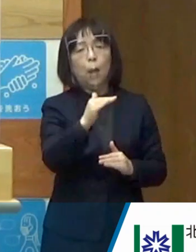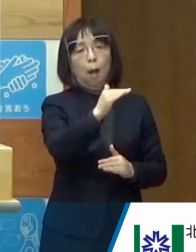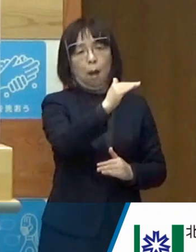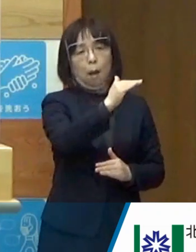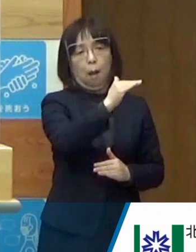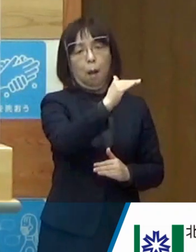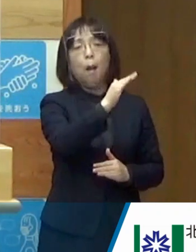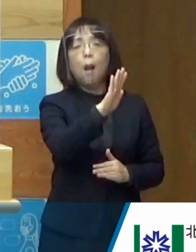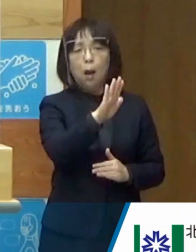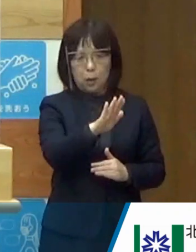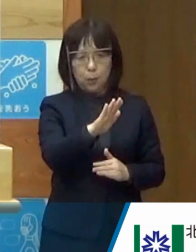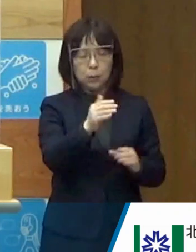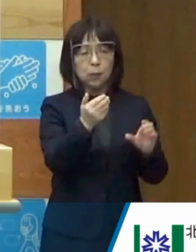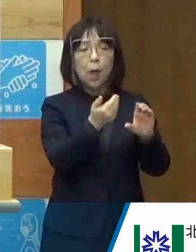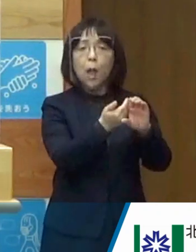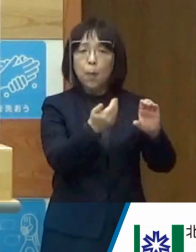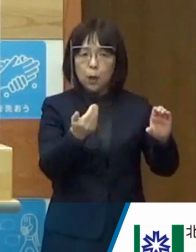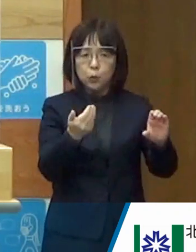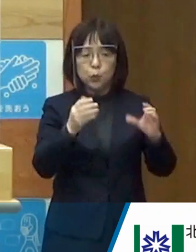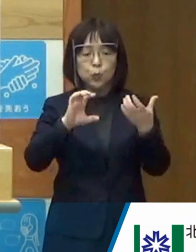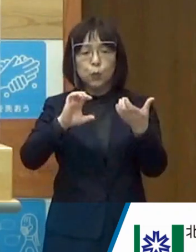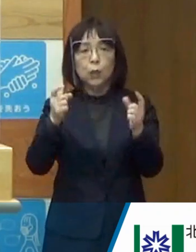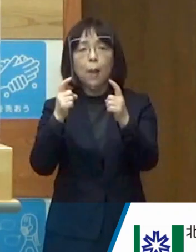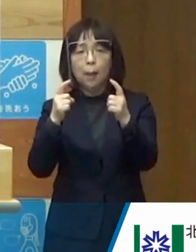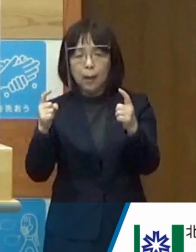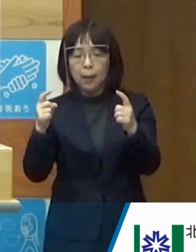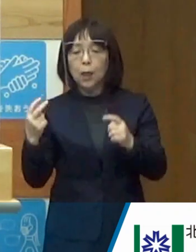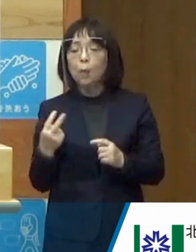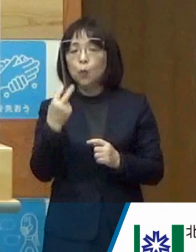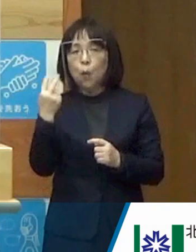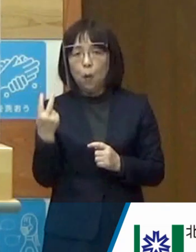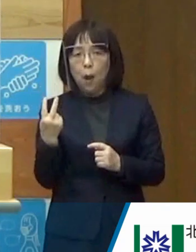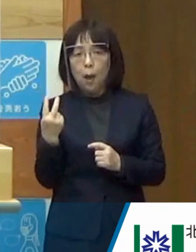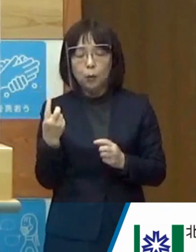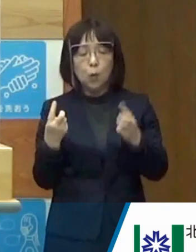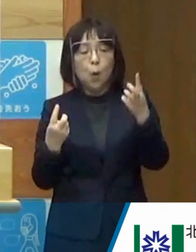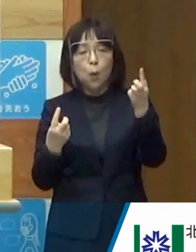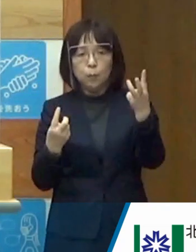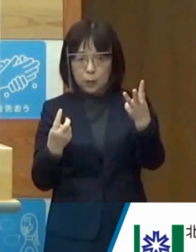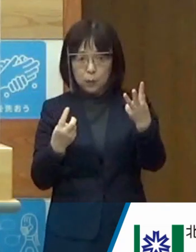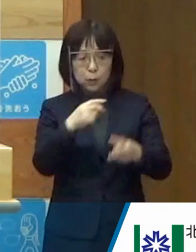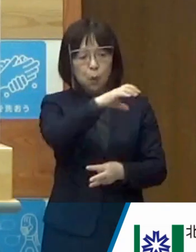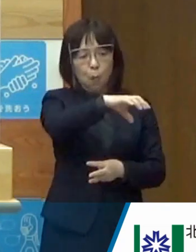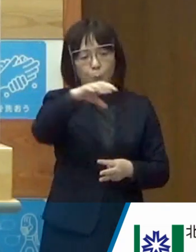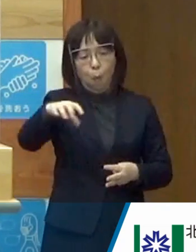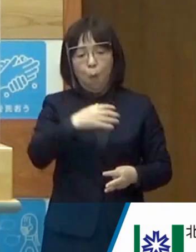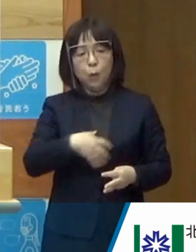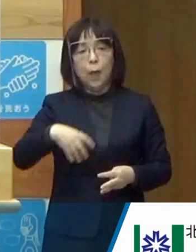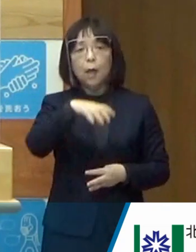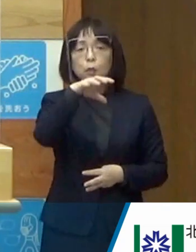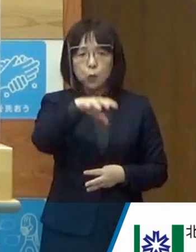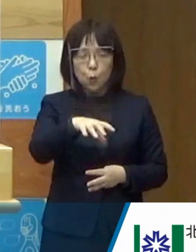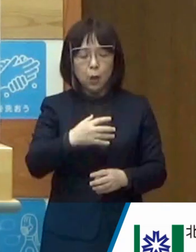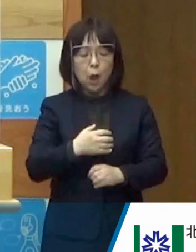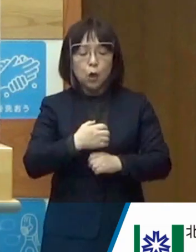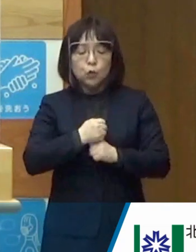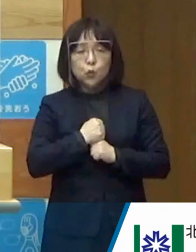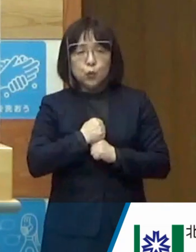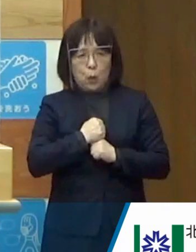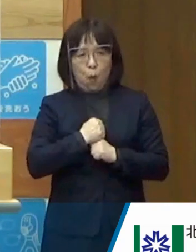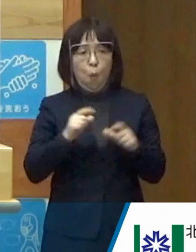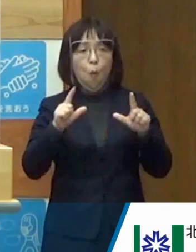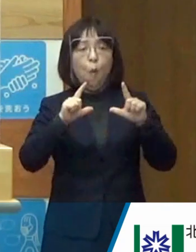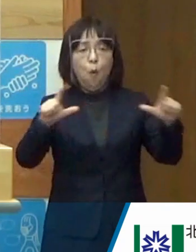。江別、岩内、室蘭の3保健所管内ではこの注意報を発